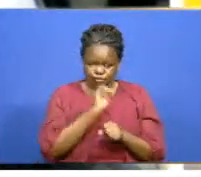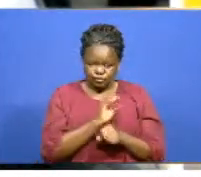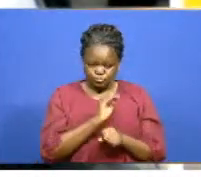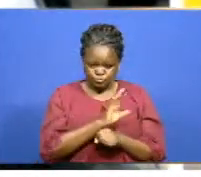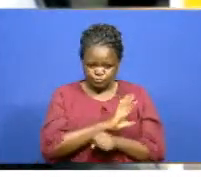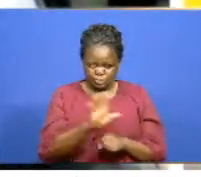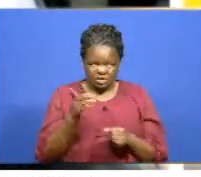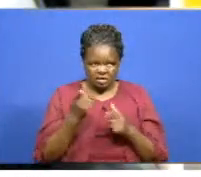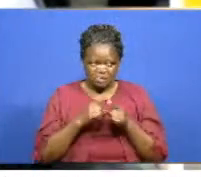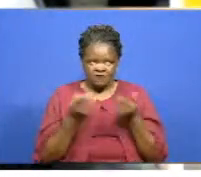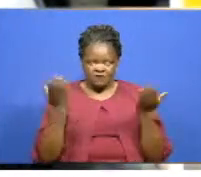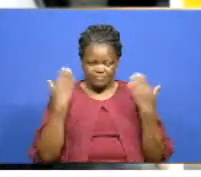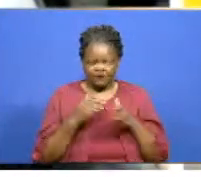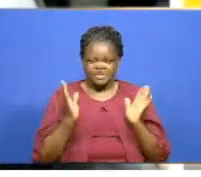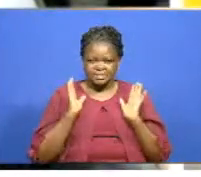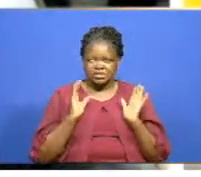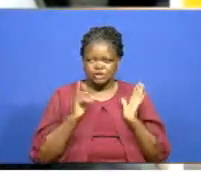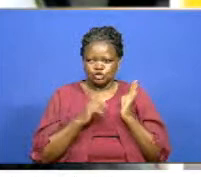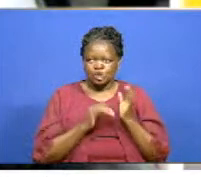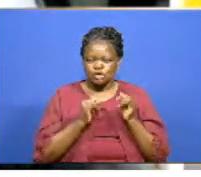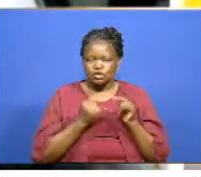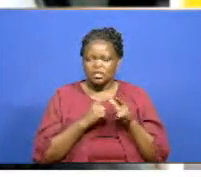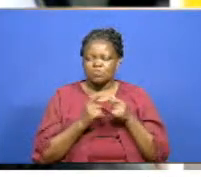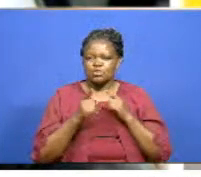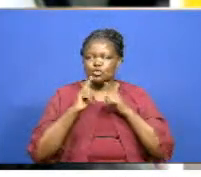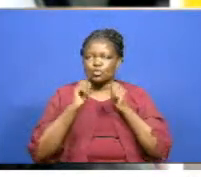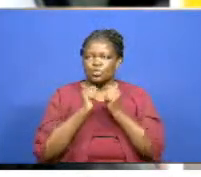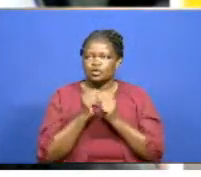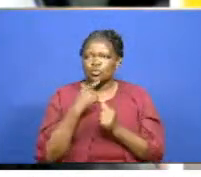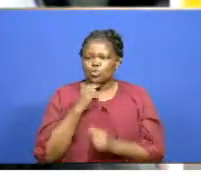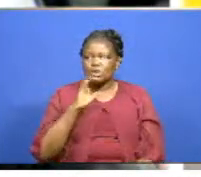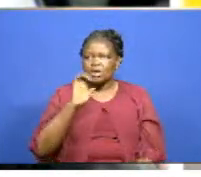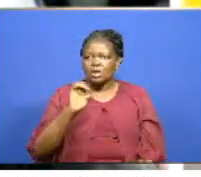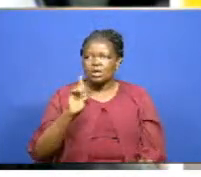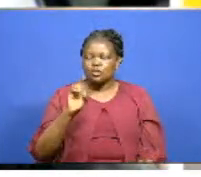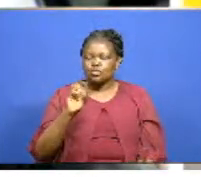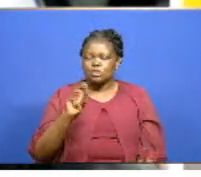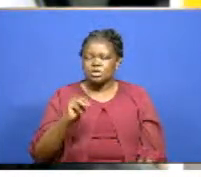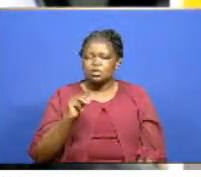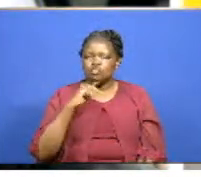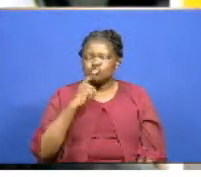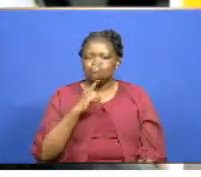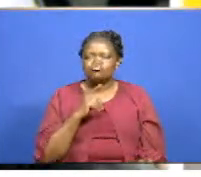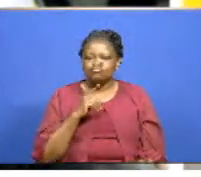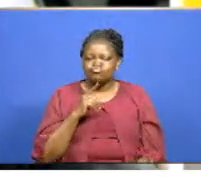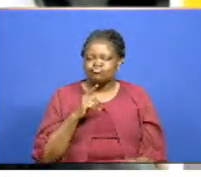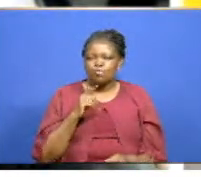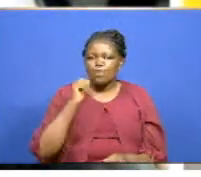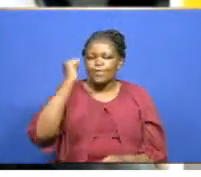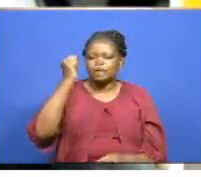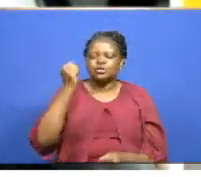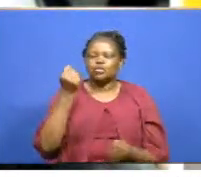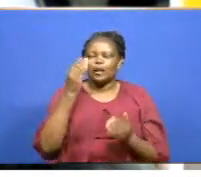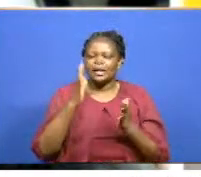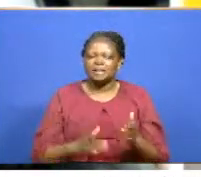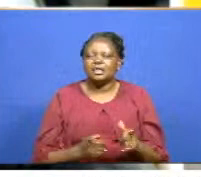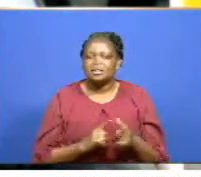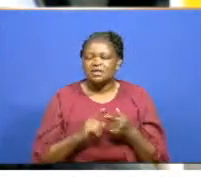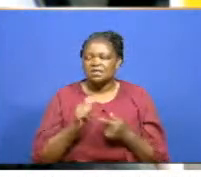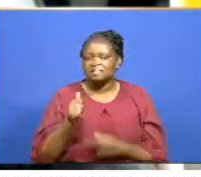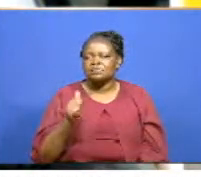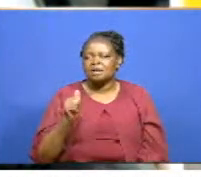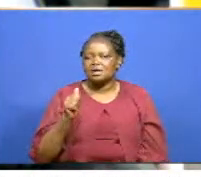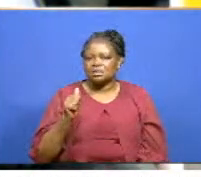hapo tunafika kwenye tamati ya Tamrini. Nimekuwa nikizungumza naye Edwin Kegoli ambaye ni mchanganuzi wa kisiasa na vile vile Stephen